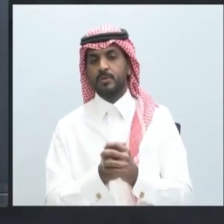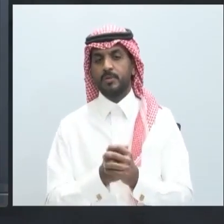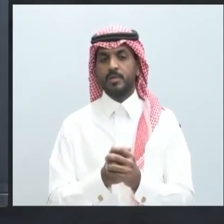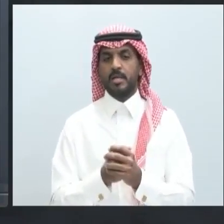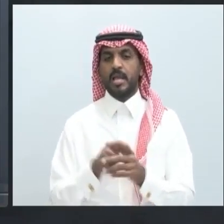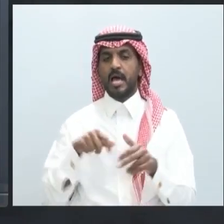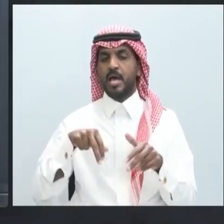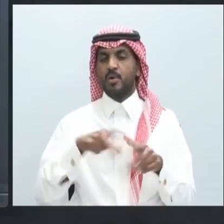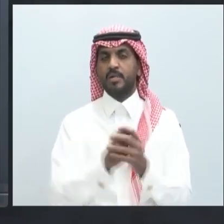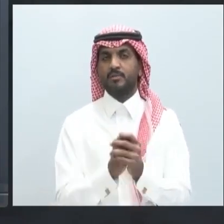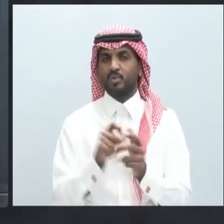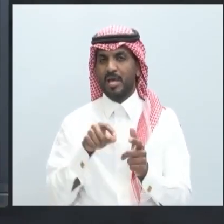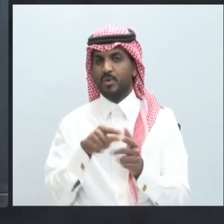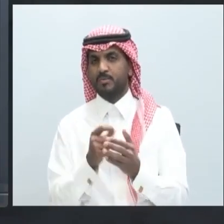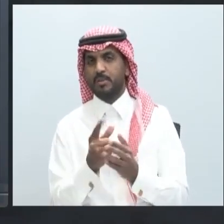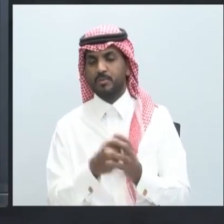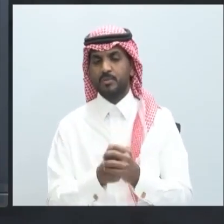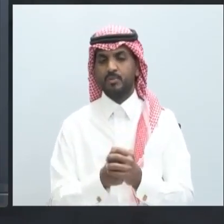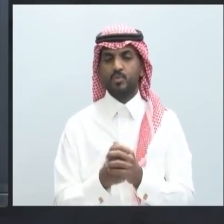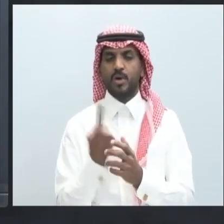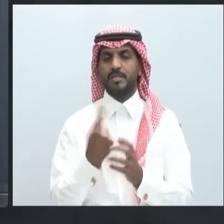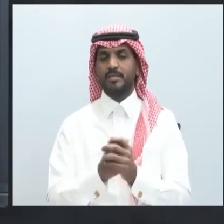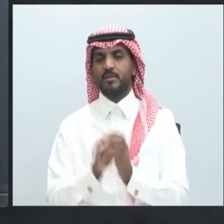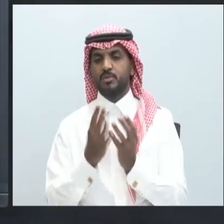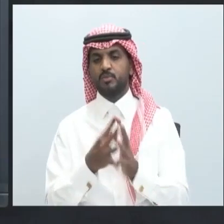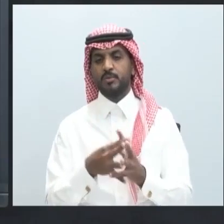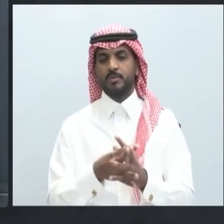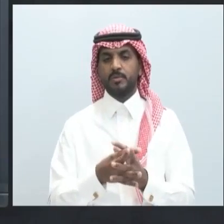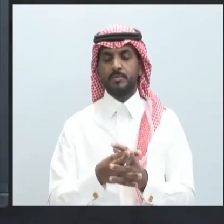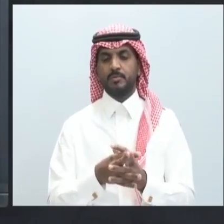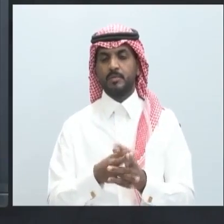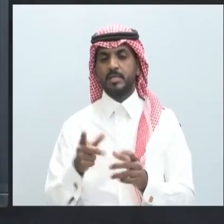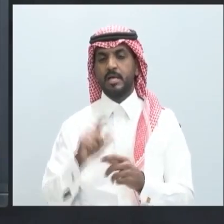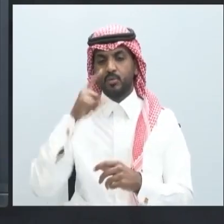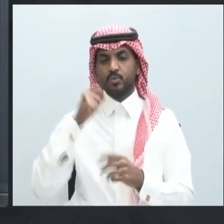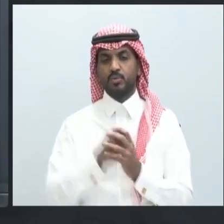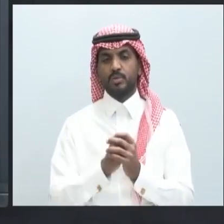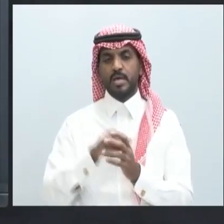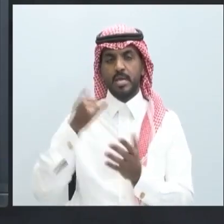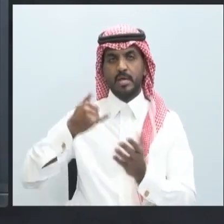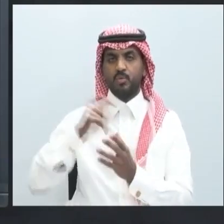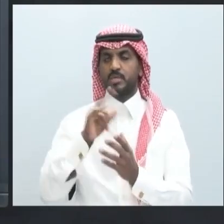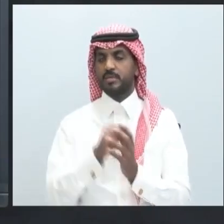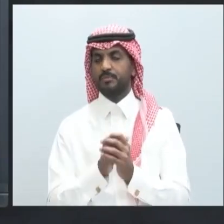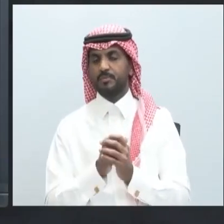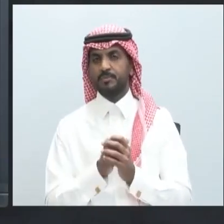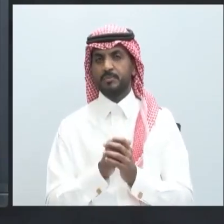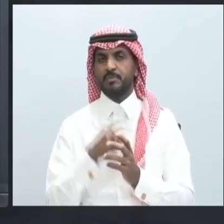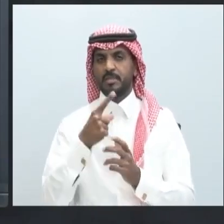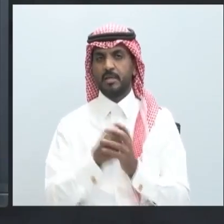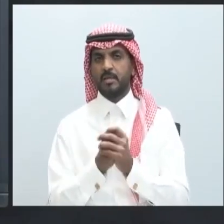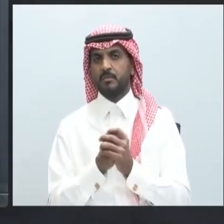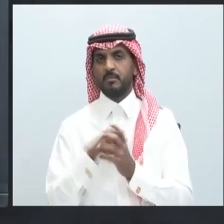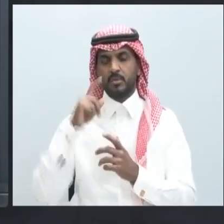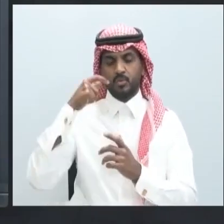الحيوانات المنويه لتصبح احاديه المجموعه الكروموسوميه لدى ذكور النحل وليس الذكور والعاملات عندما نتكلم عن